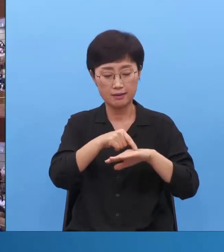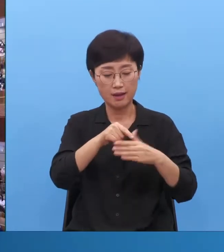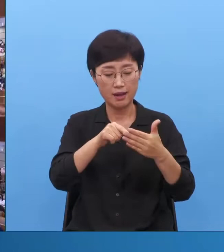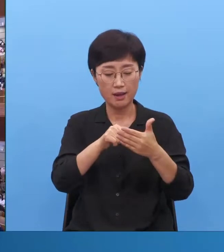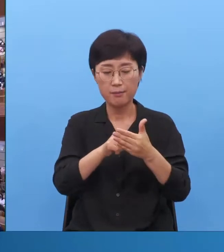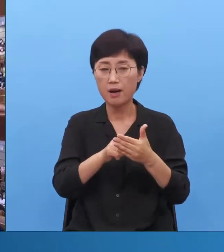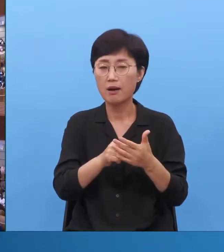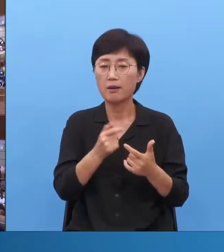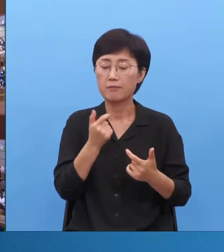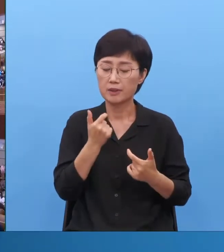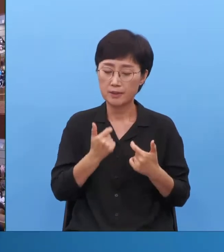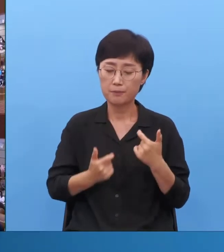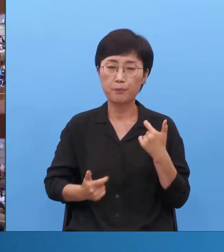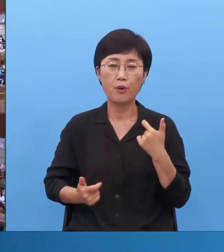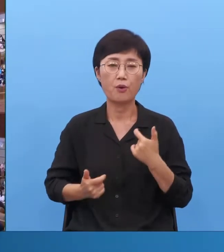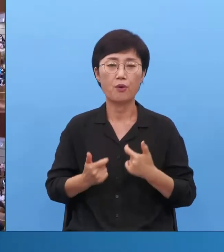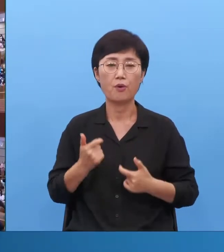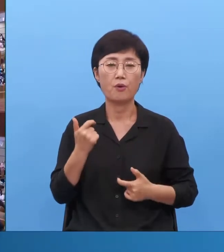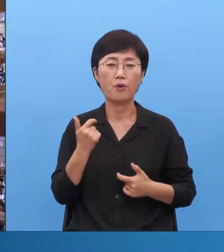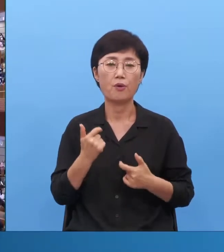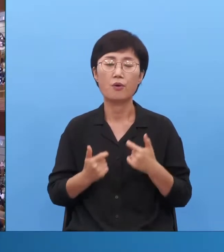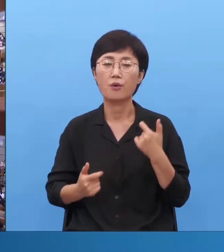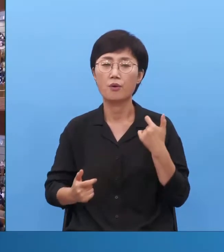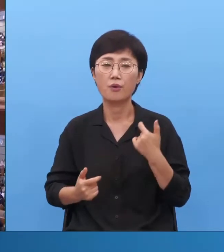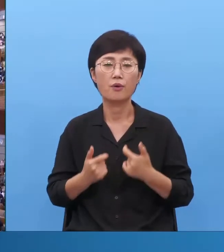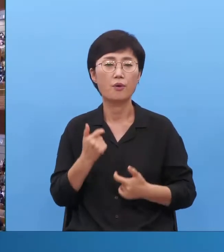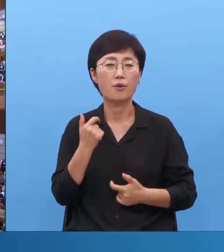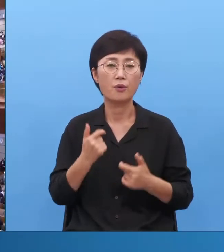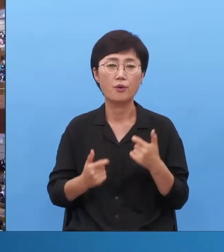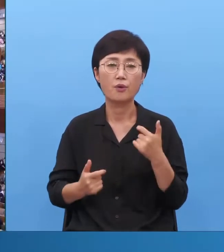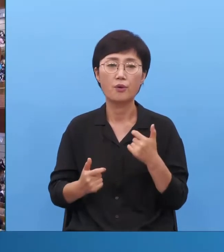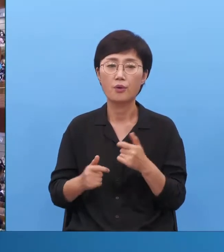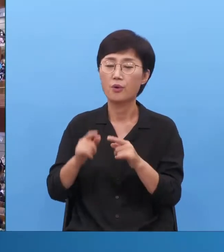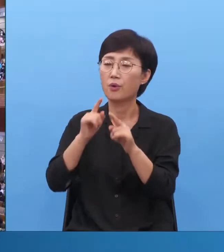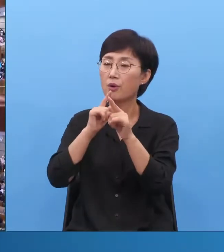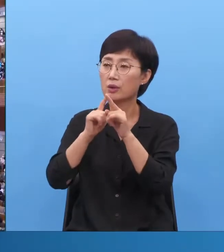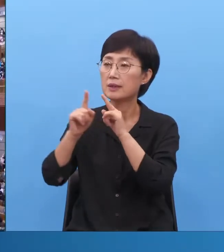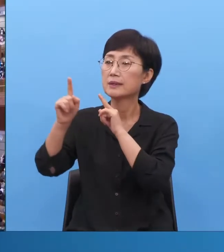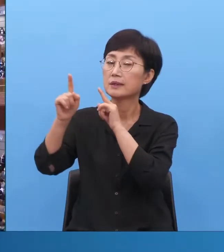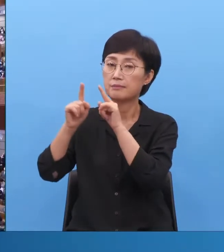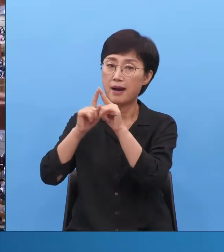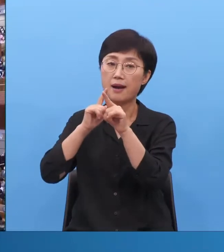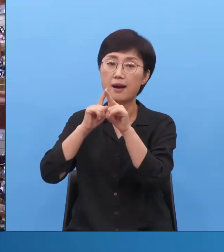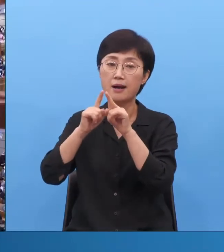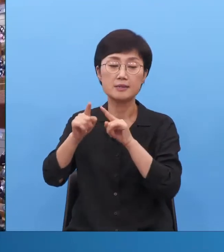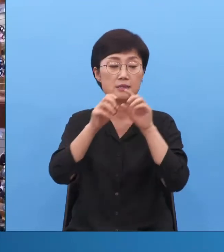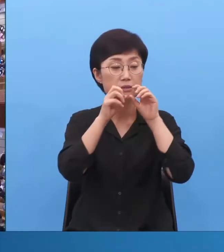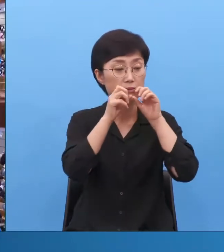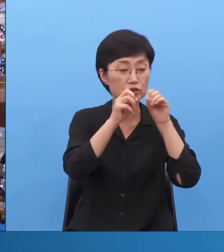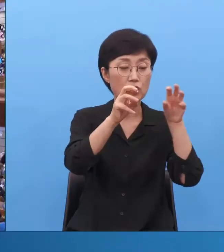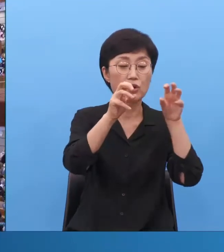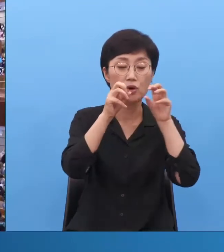때에 내 마음이 기쁘고